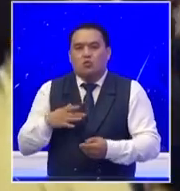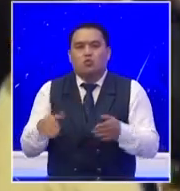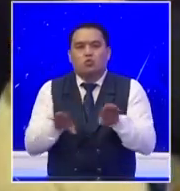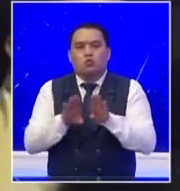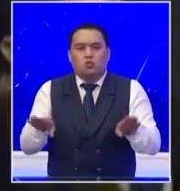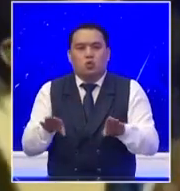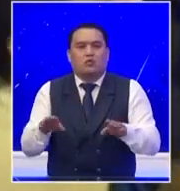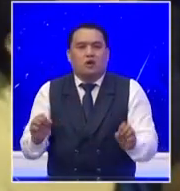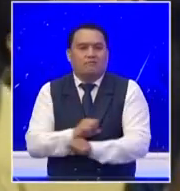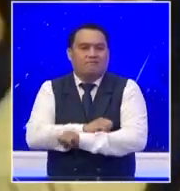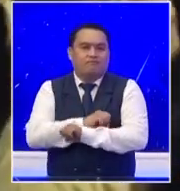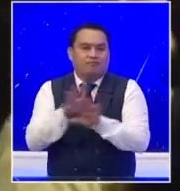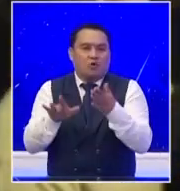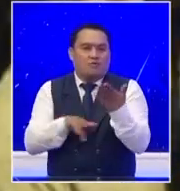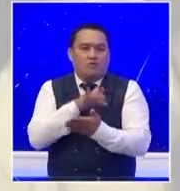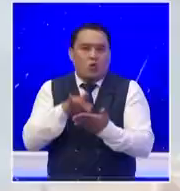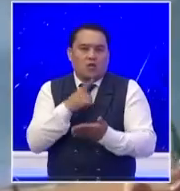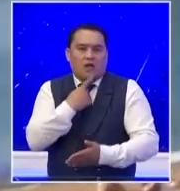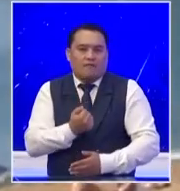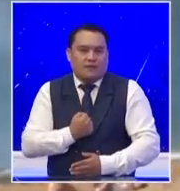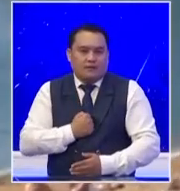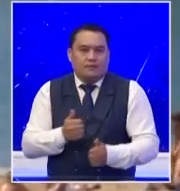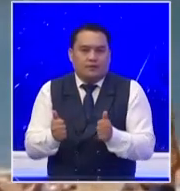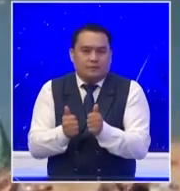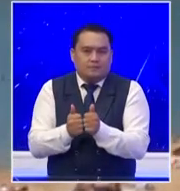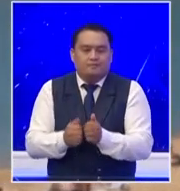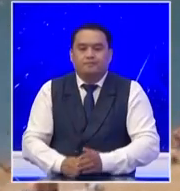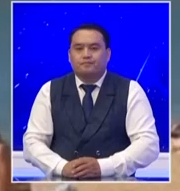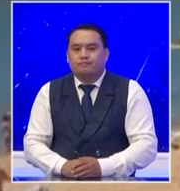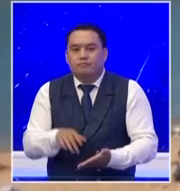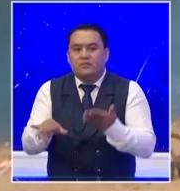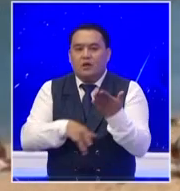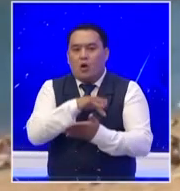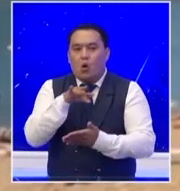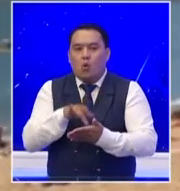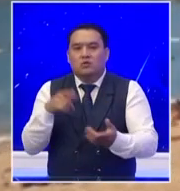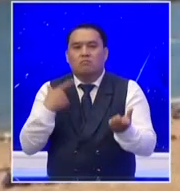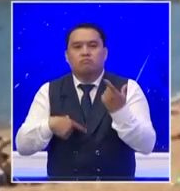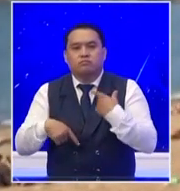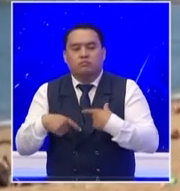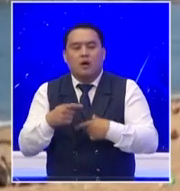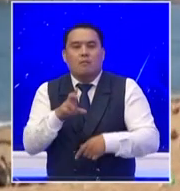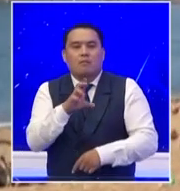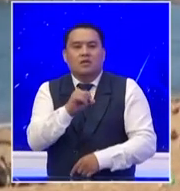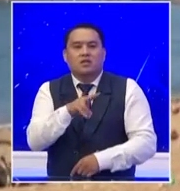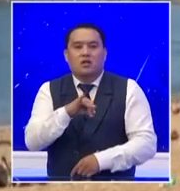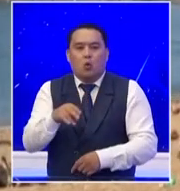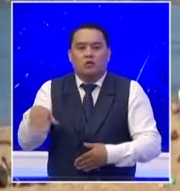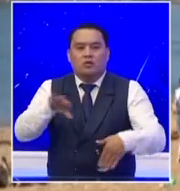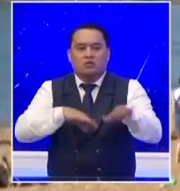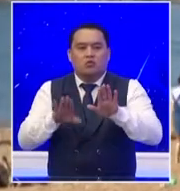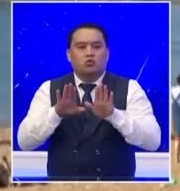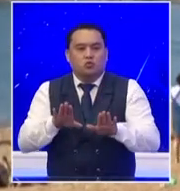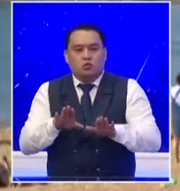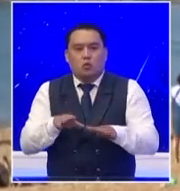Тегерана произошел взрыв газа возле военного объекта. Городские пляжи Барселоны вновь наполнились отдыхающими, но купаться и загорать они могут